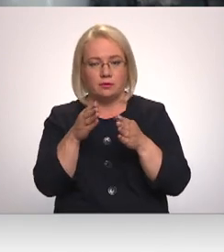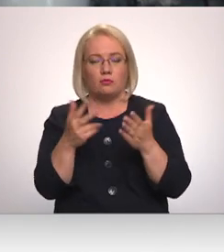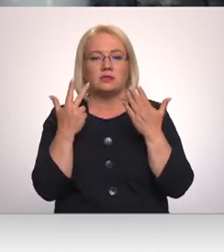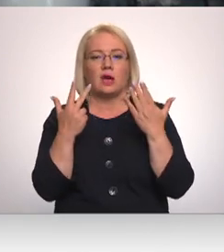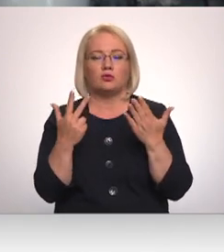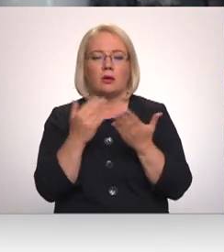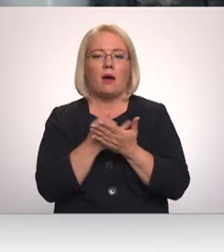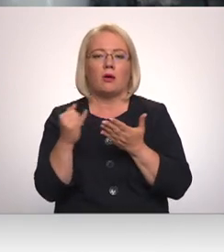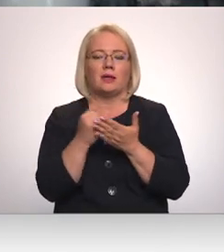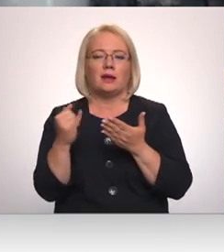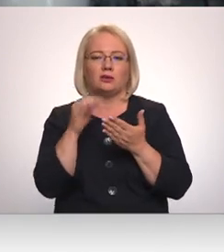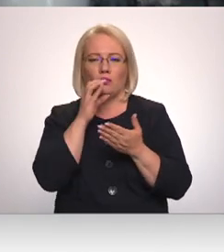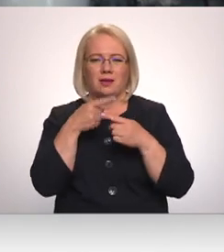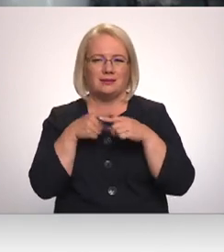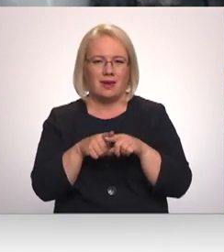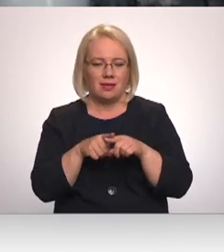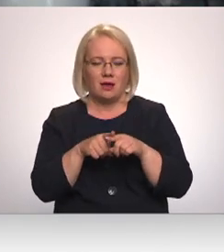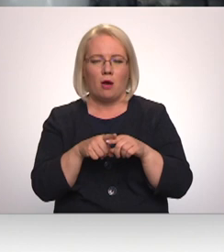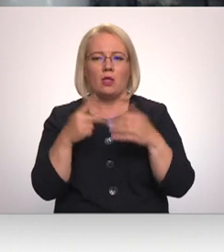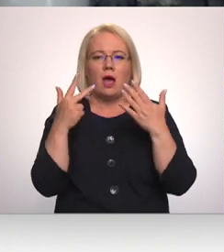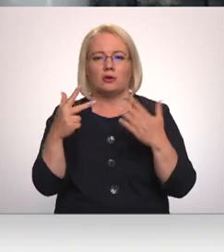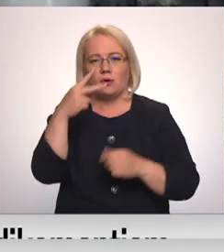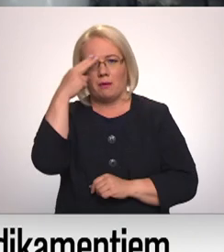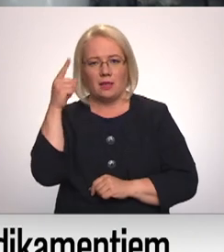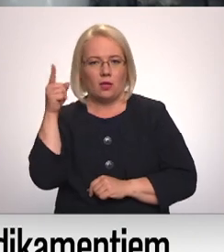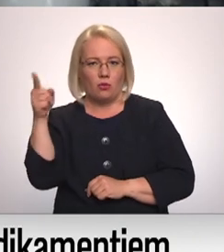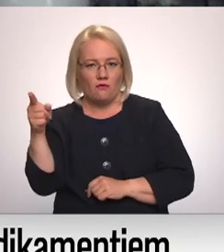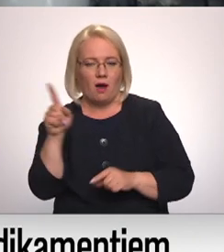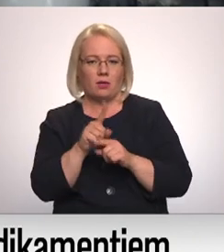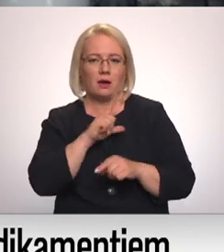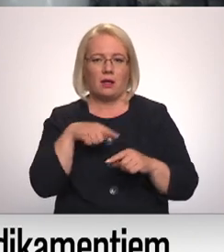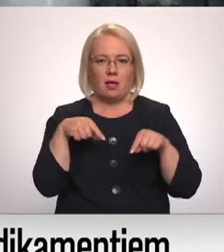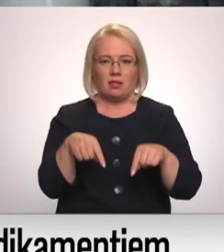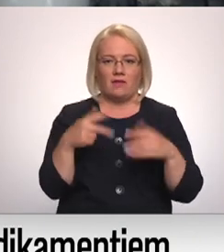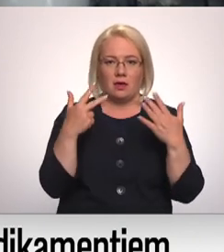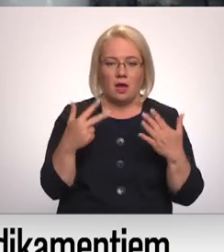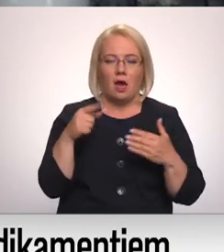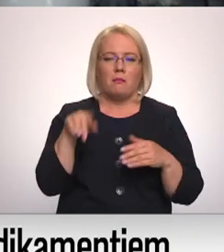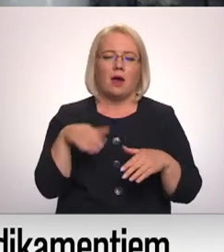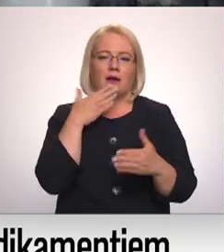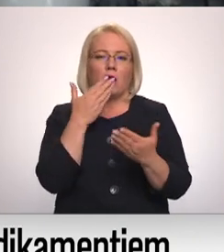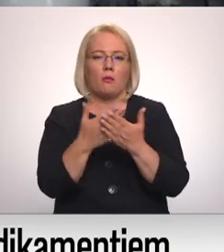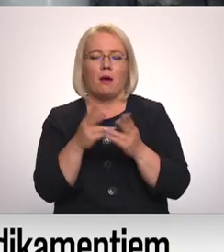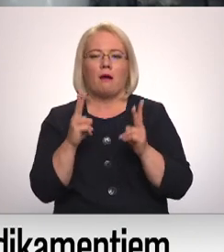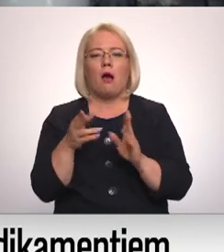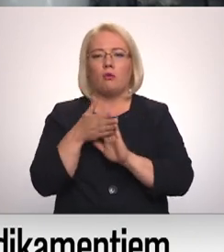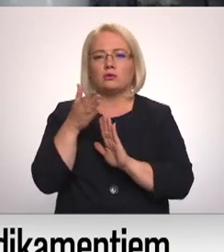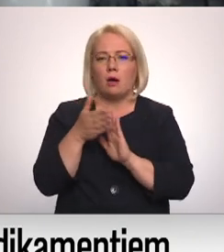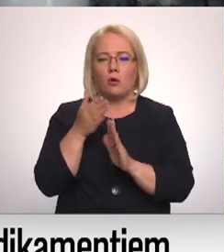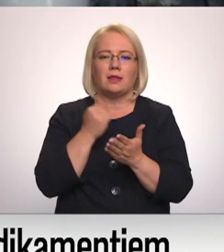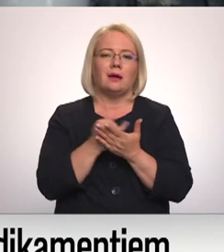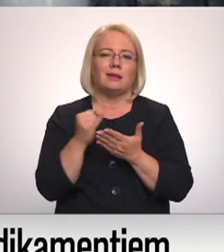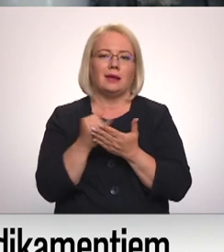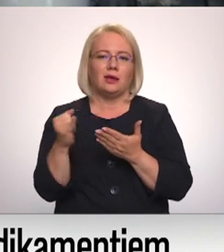attīrīšanas iekārtām Latvijā un 8 Lietuvā, bet tieši tādas tā kā rekomendācijas par iespējamiem uzlabojumiem attīrīšanas